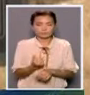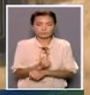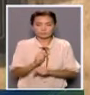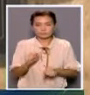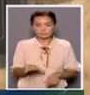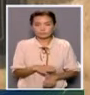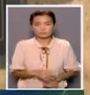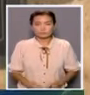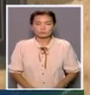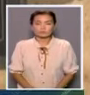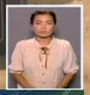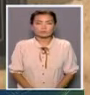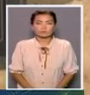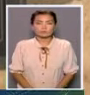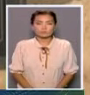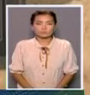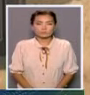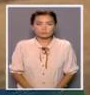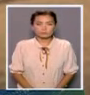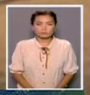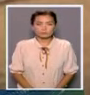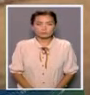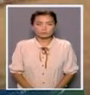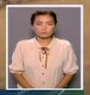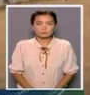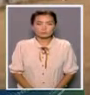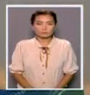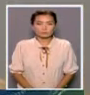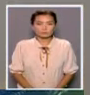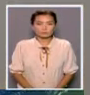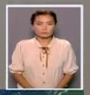күні жақын. Ақтілек Абайқызы, Болат Рахметұлы, Атырау телеарнасы, Құрманғазы ауданынан.